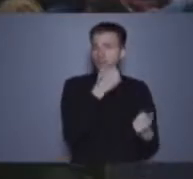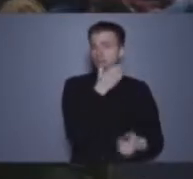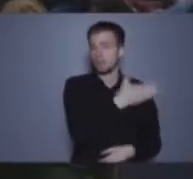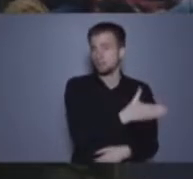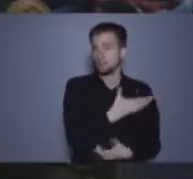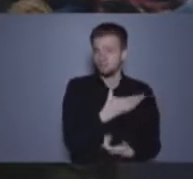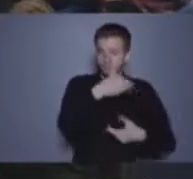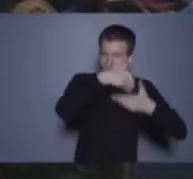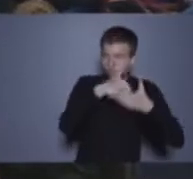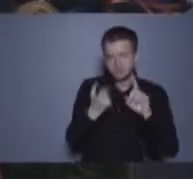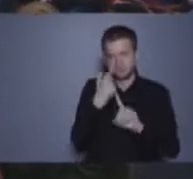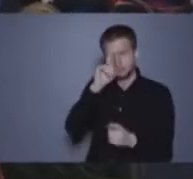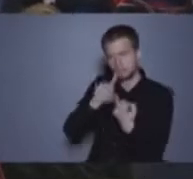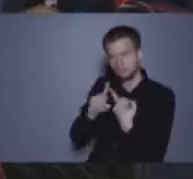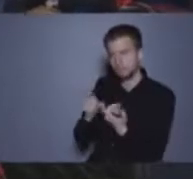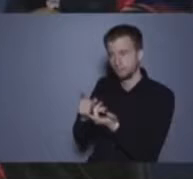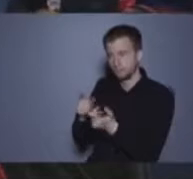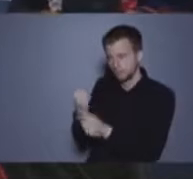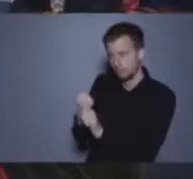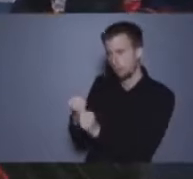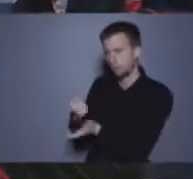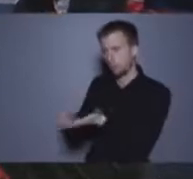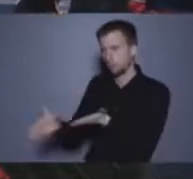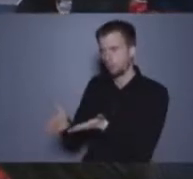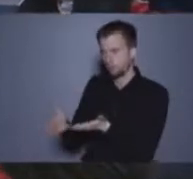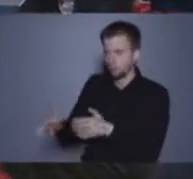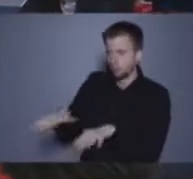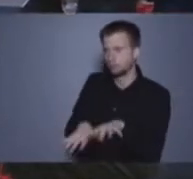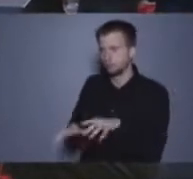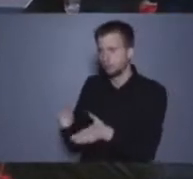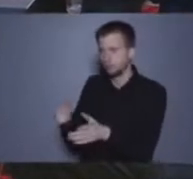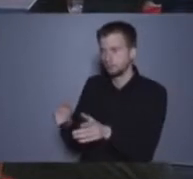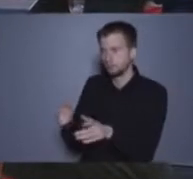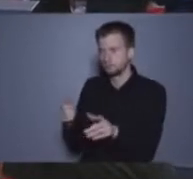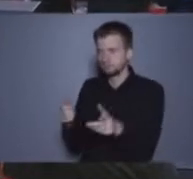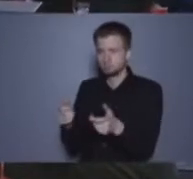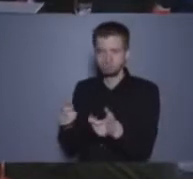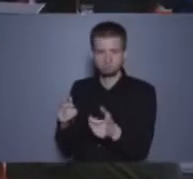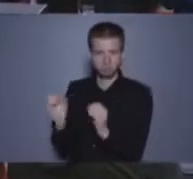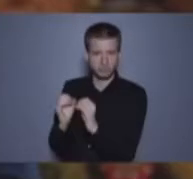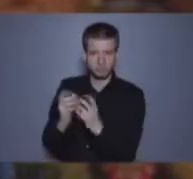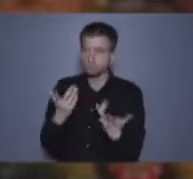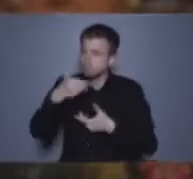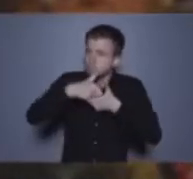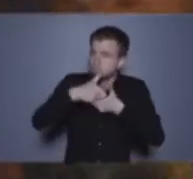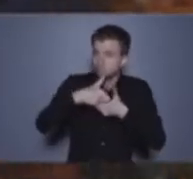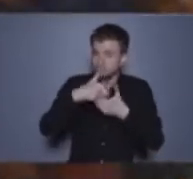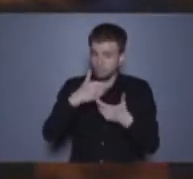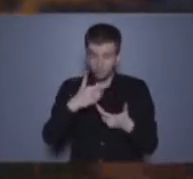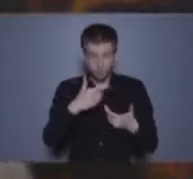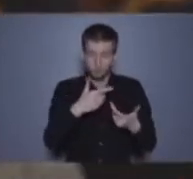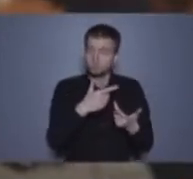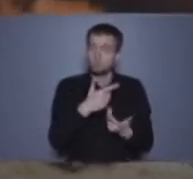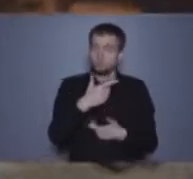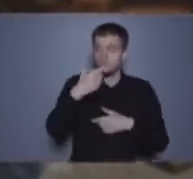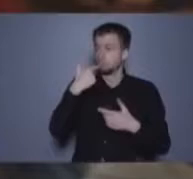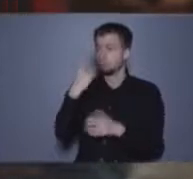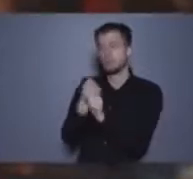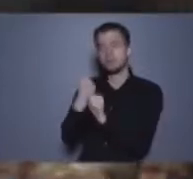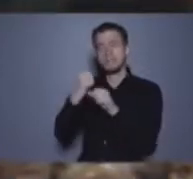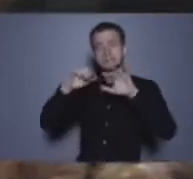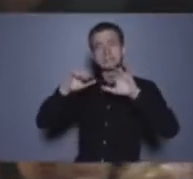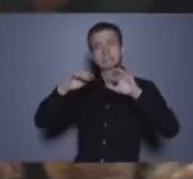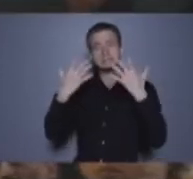capitalisme repose sur la gratuité, c'est-à-dire sur le fait que pendant 10 heures où vous travaillez, vous ne recevez en contrepartie de